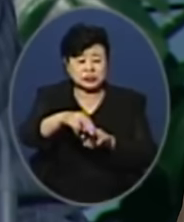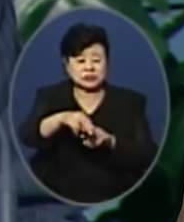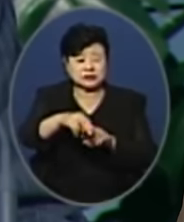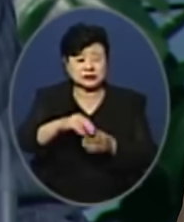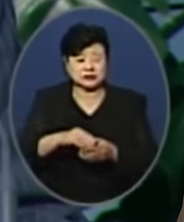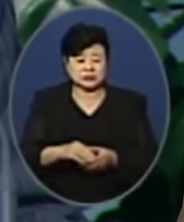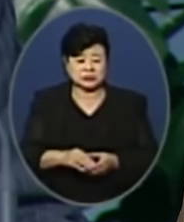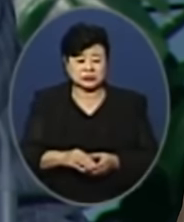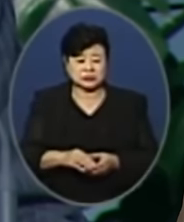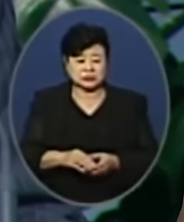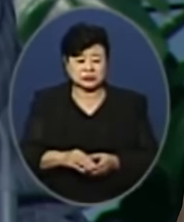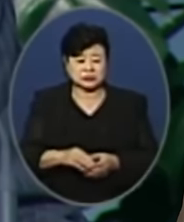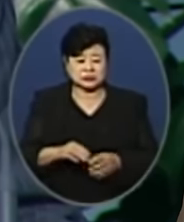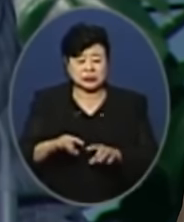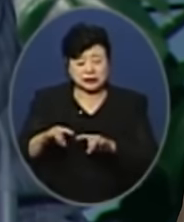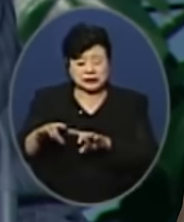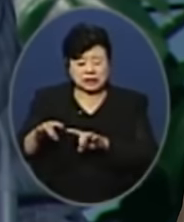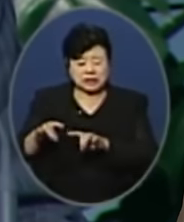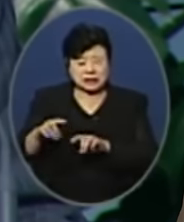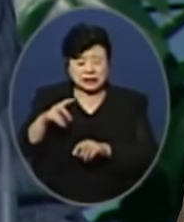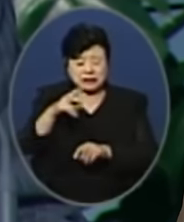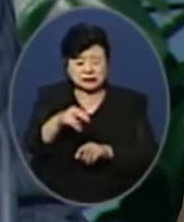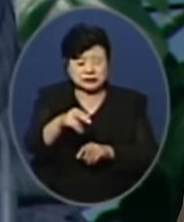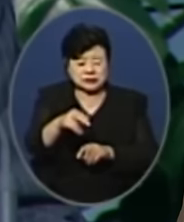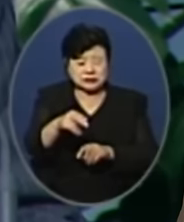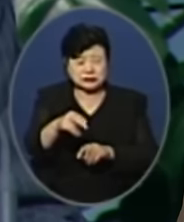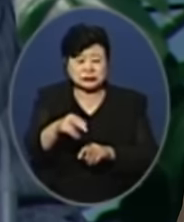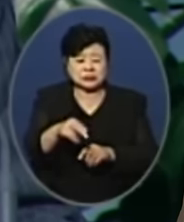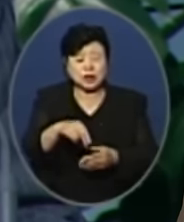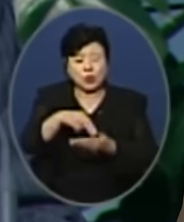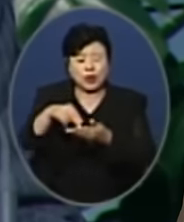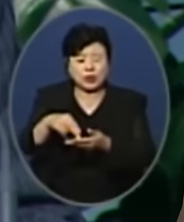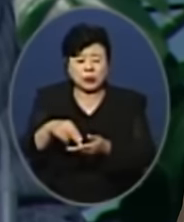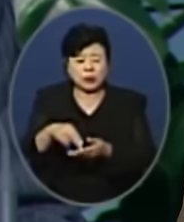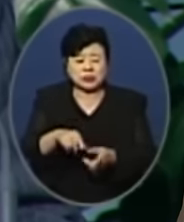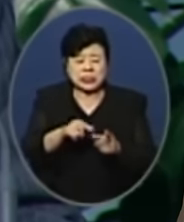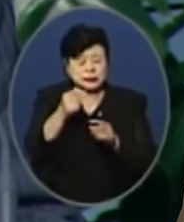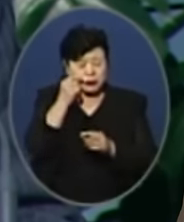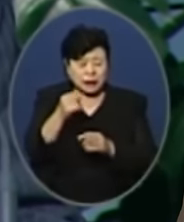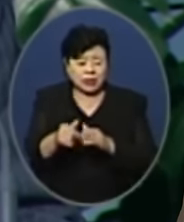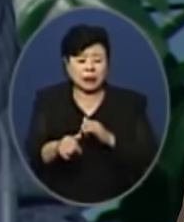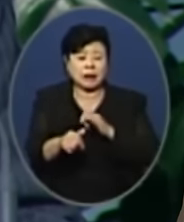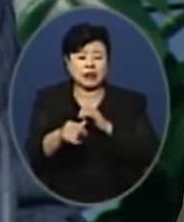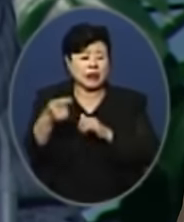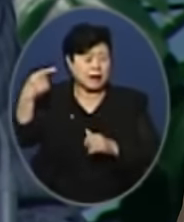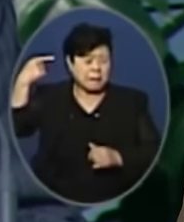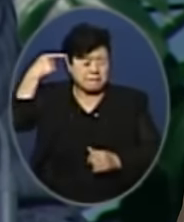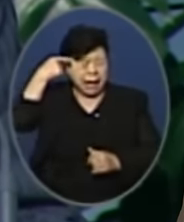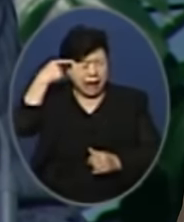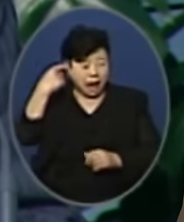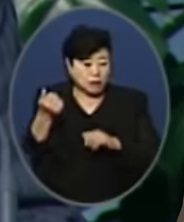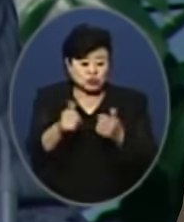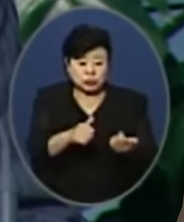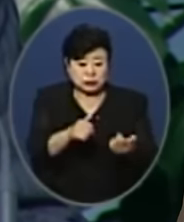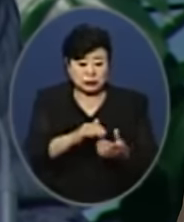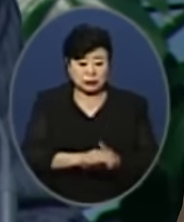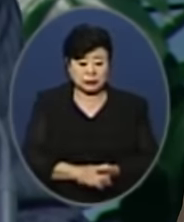전구 텅 빈 전구와 같은 인생이 되어서 외로워서 못 살겠다고 사냥총으로 자살했습니다.